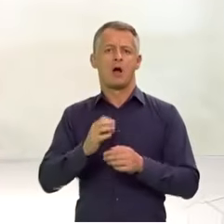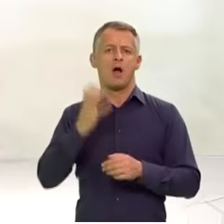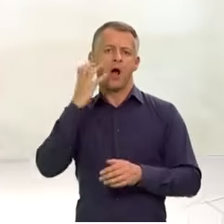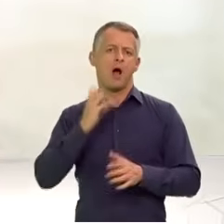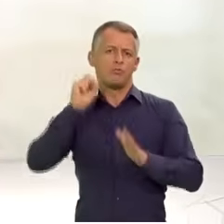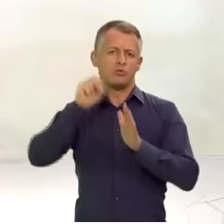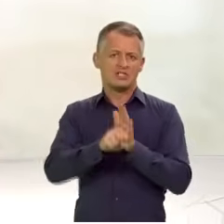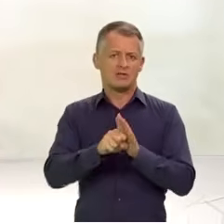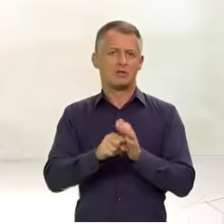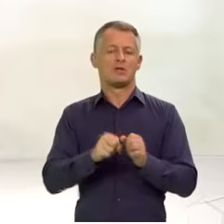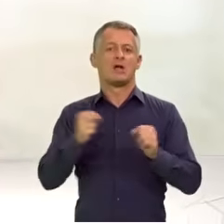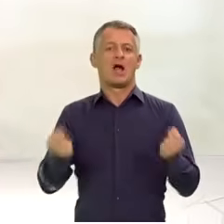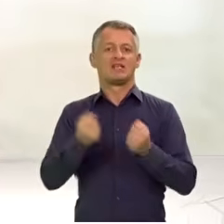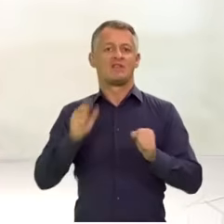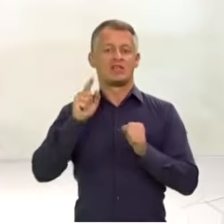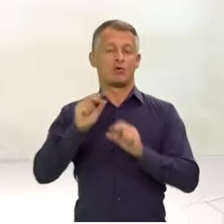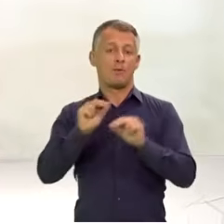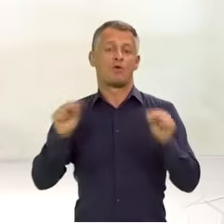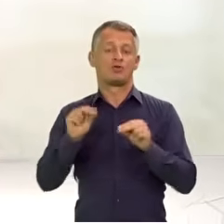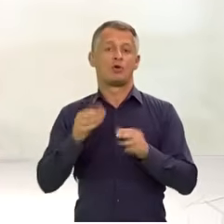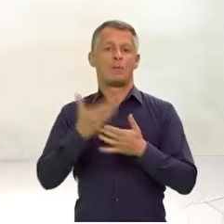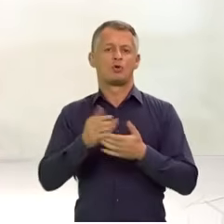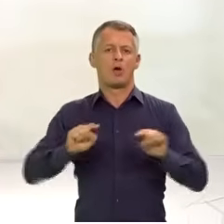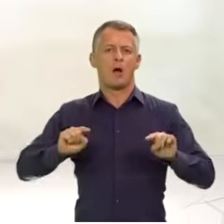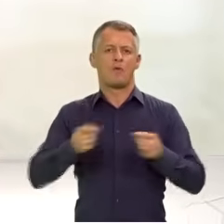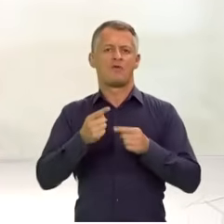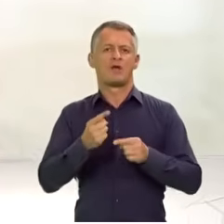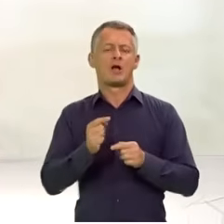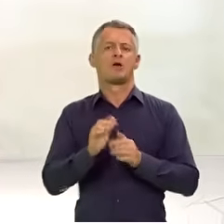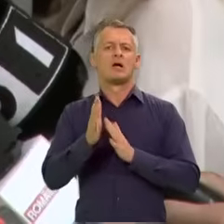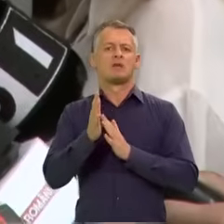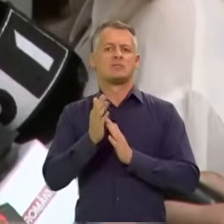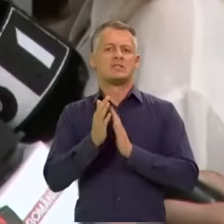cadrul SNSPA pentru a hărțui sexual 10 de studente și foste studente.